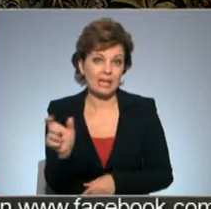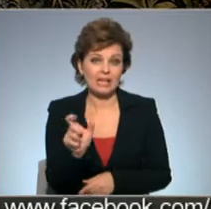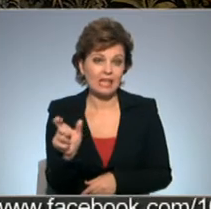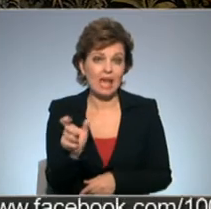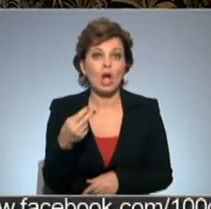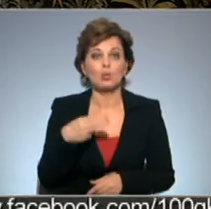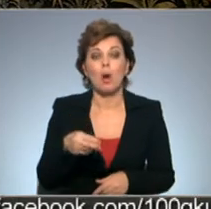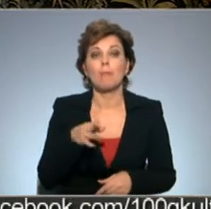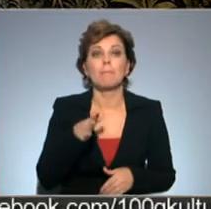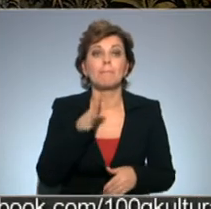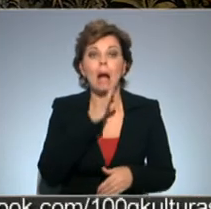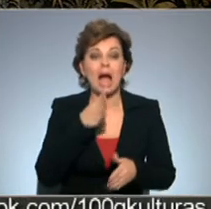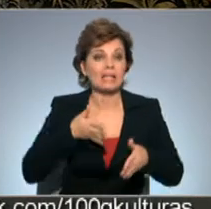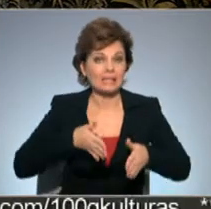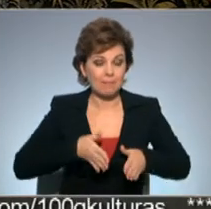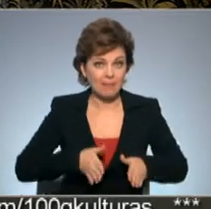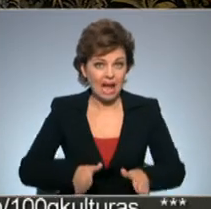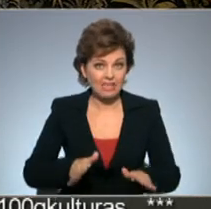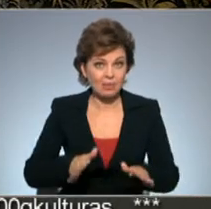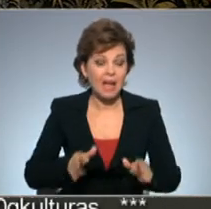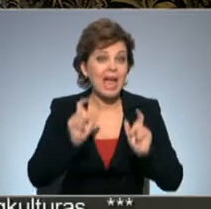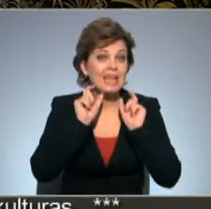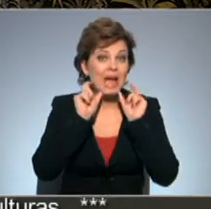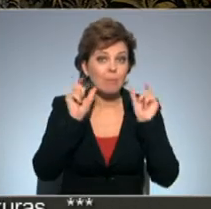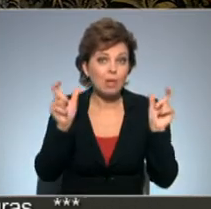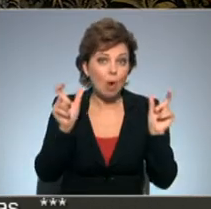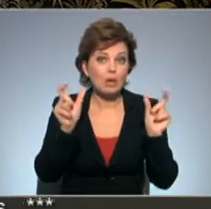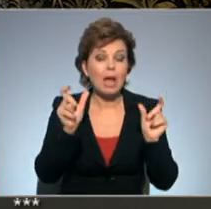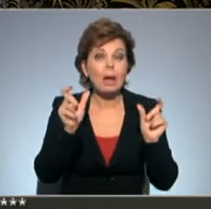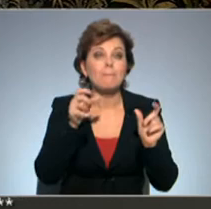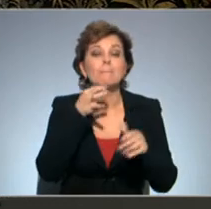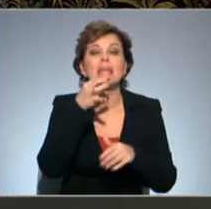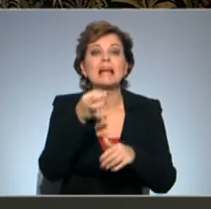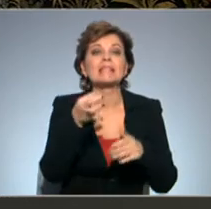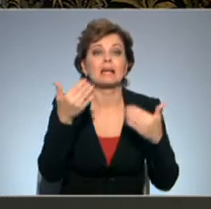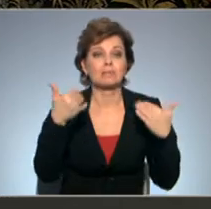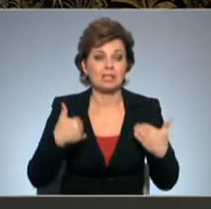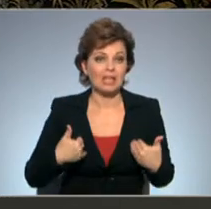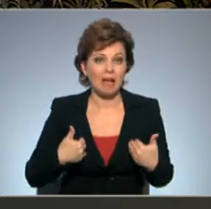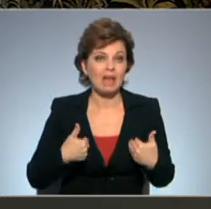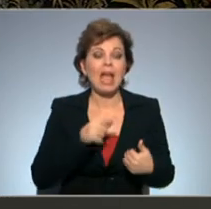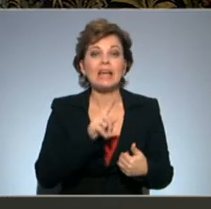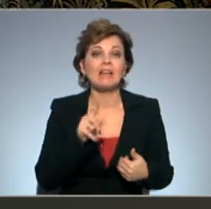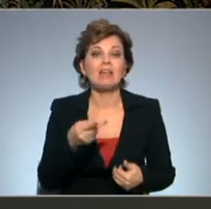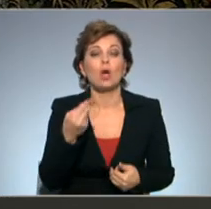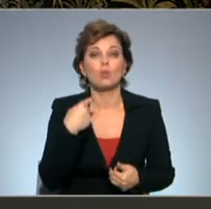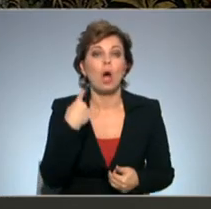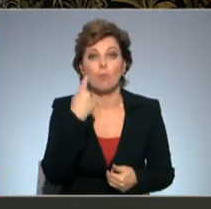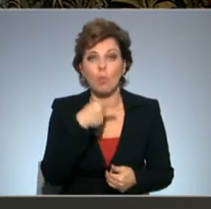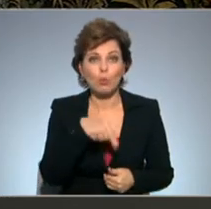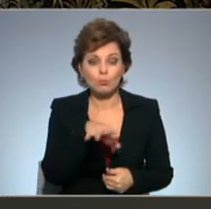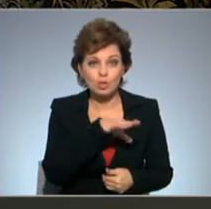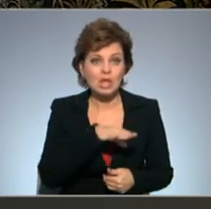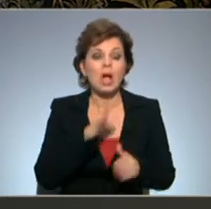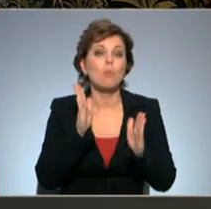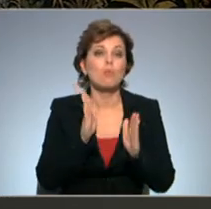no mātes miesām izējot, iebļaujamies, mēs piesakam sevi un viss ik viena no mums mūž ir